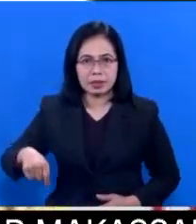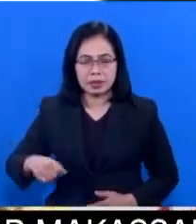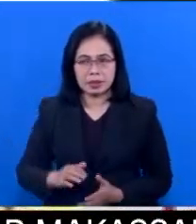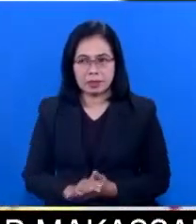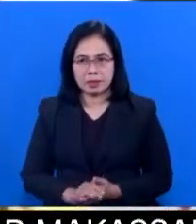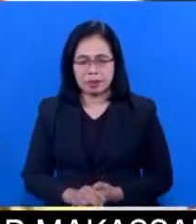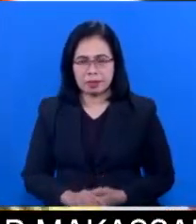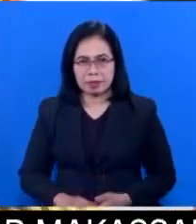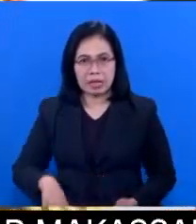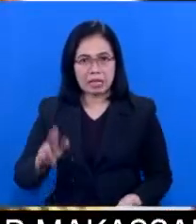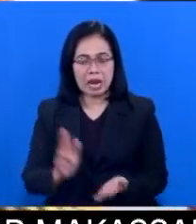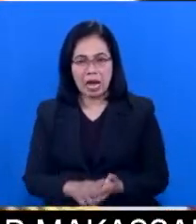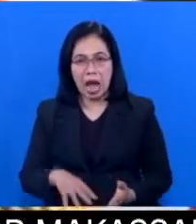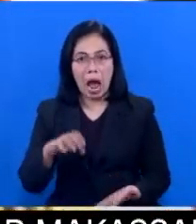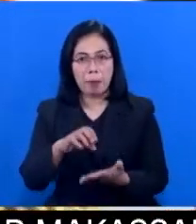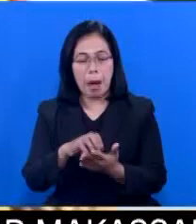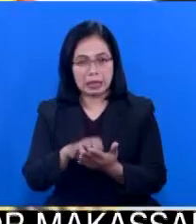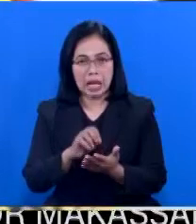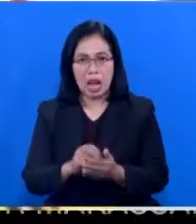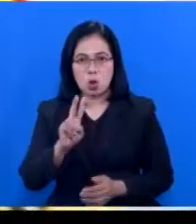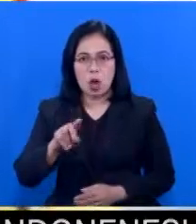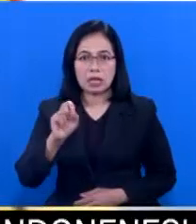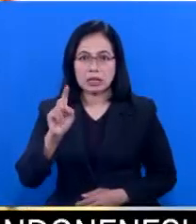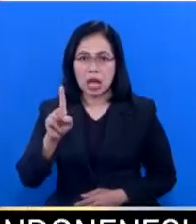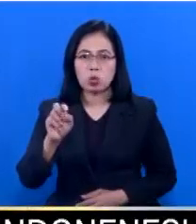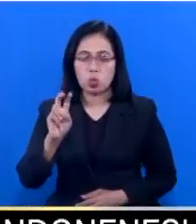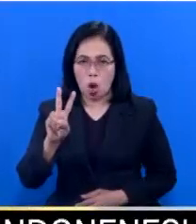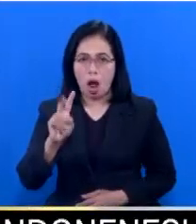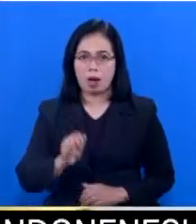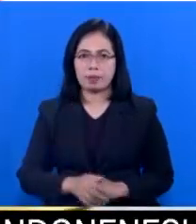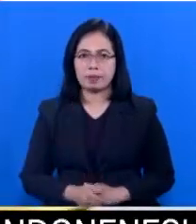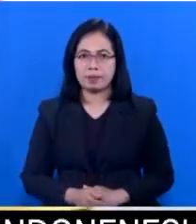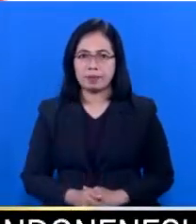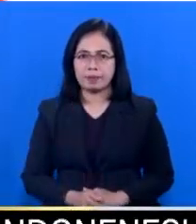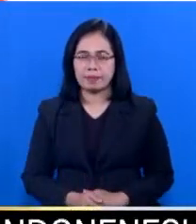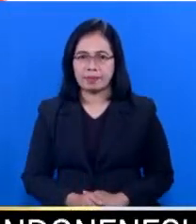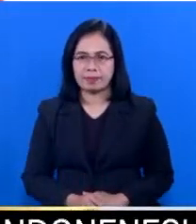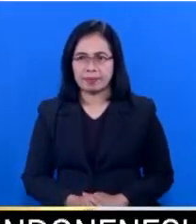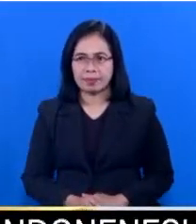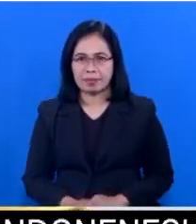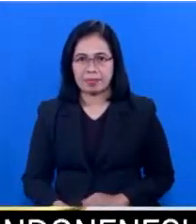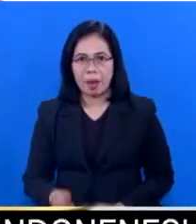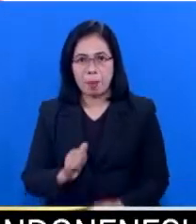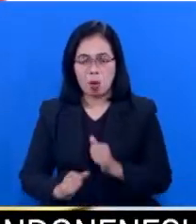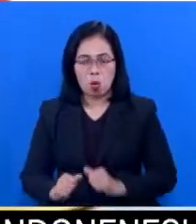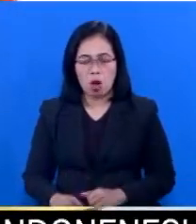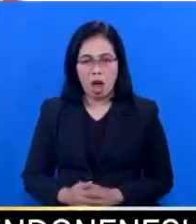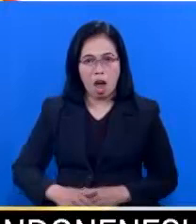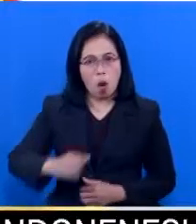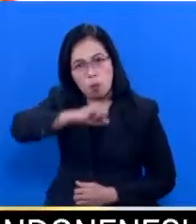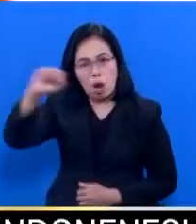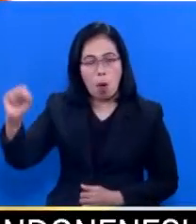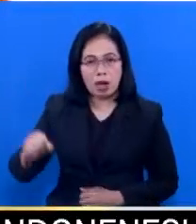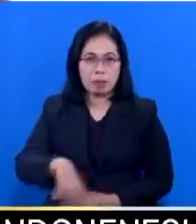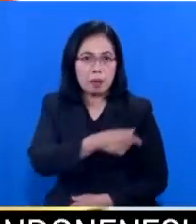kenakan pasal sementara ini ya, pasal 212 ya, melakukan perlawanan terhadap